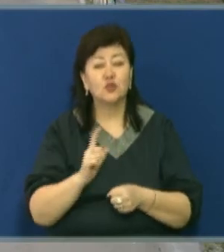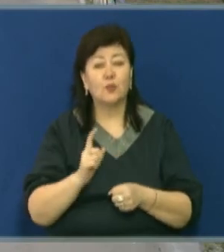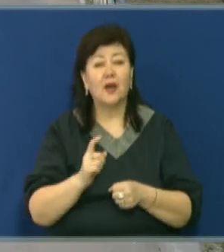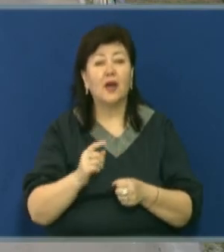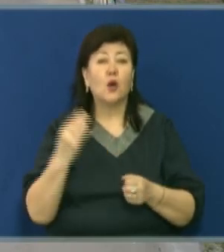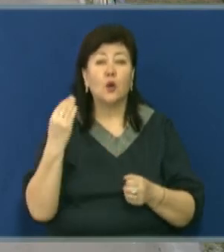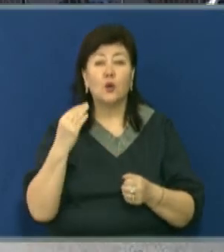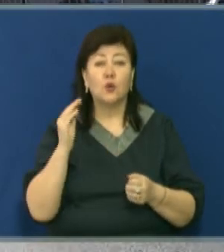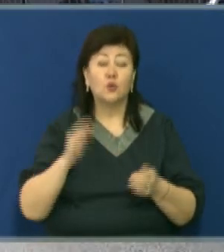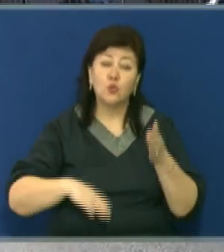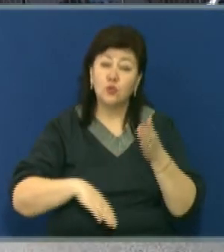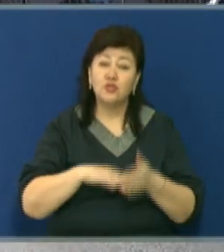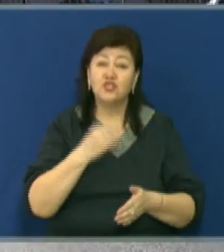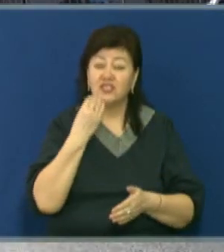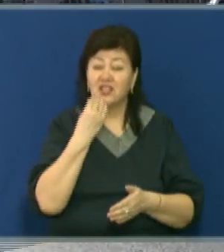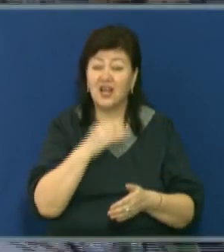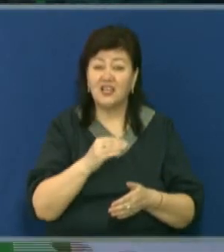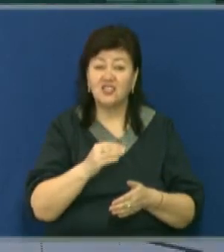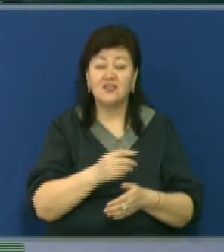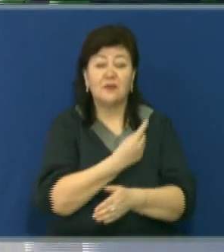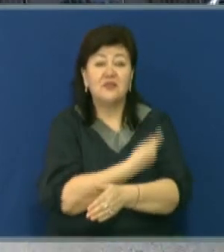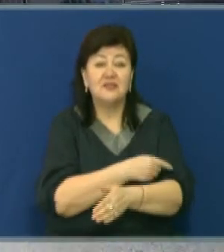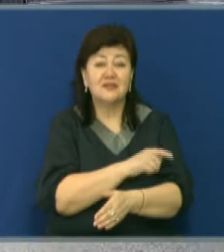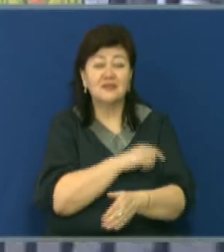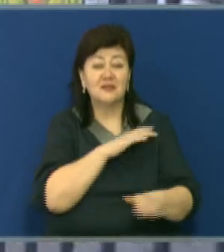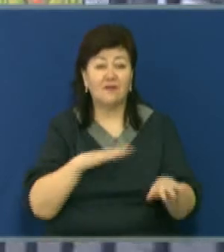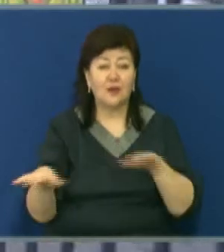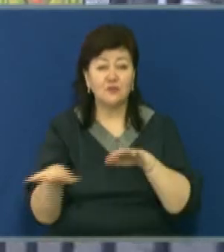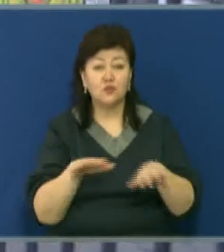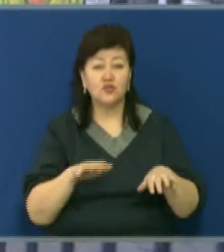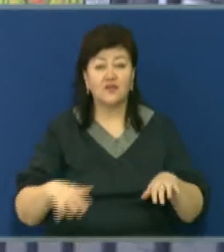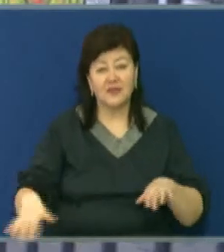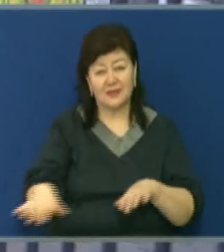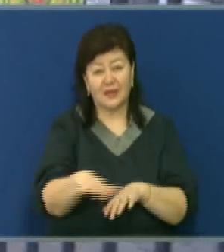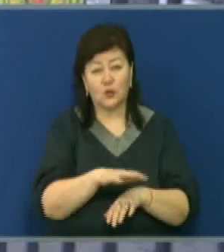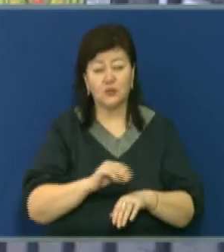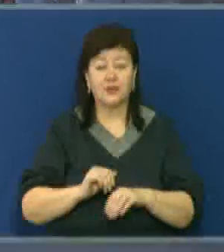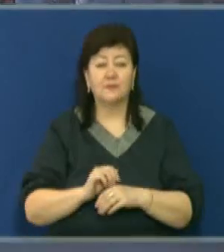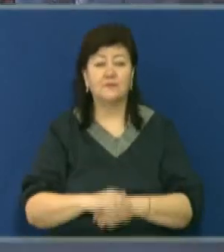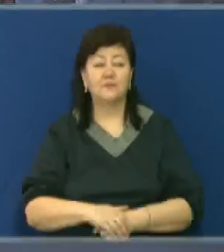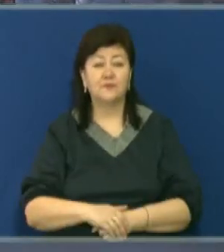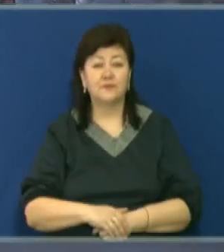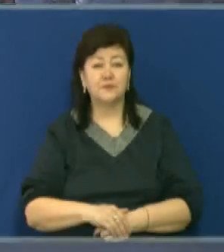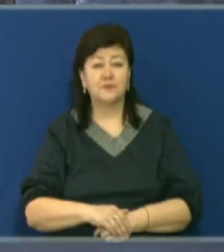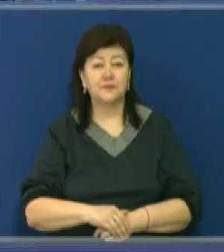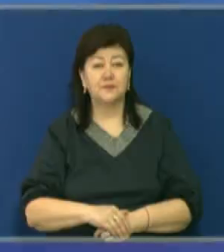медициналық қызметтің сапасы мен қолжетімділігін арттыруға бағытталып отыр. Бердібек Қарымбай, Семей телеарнасы.